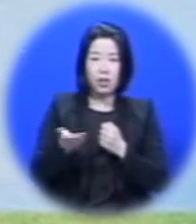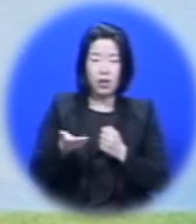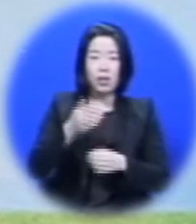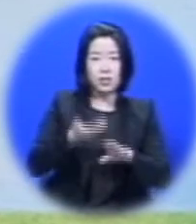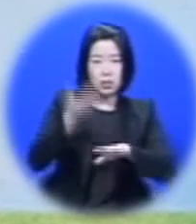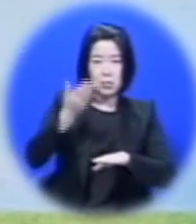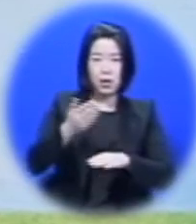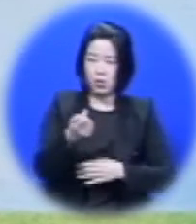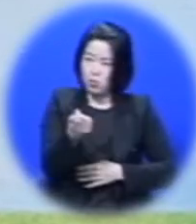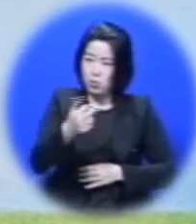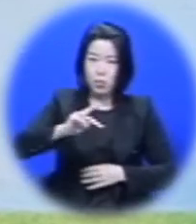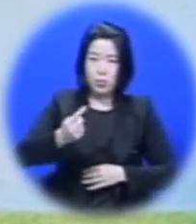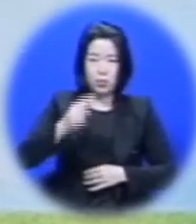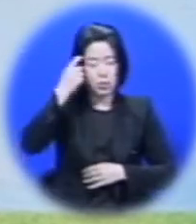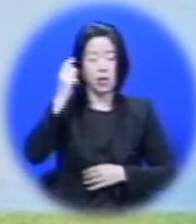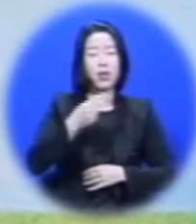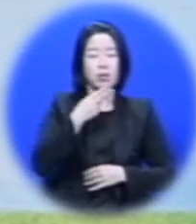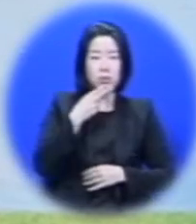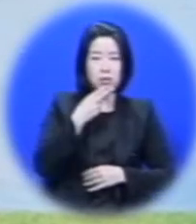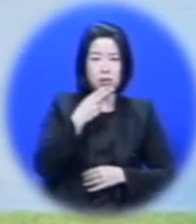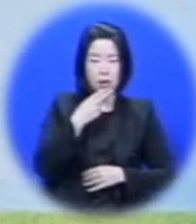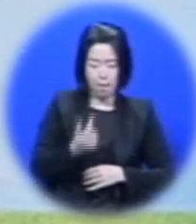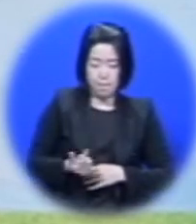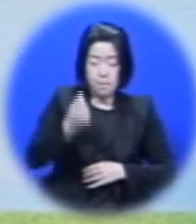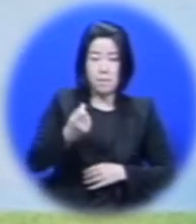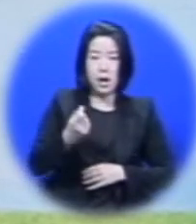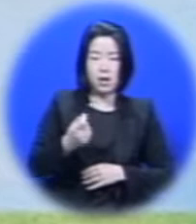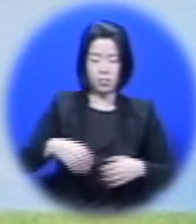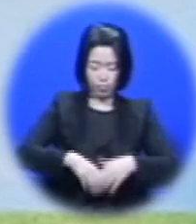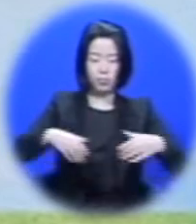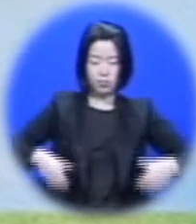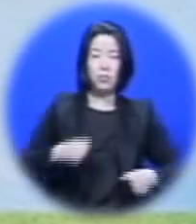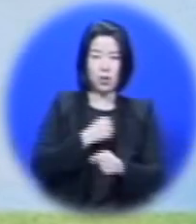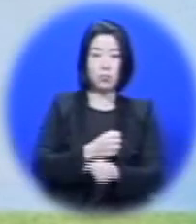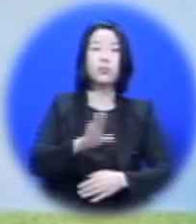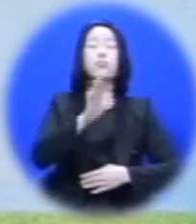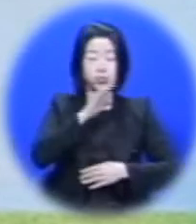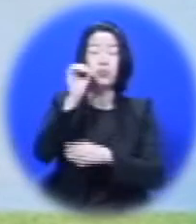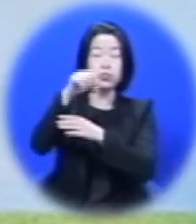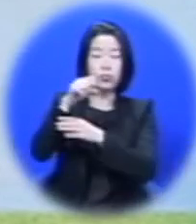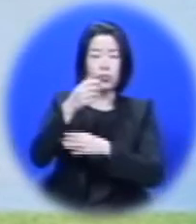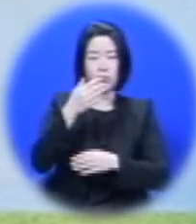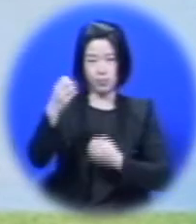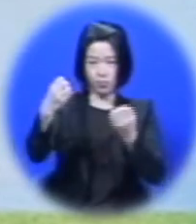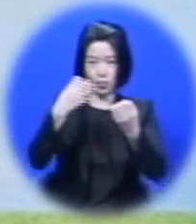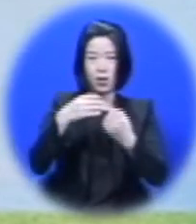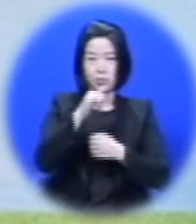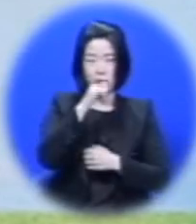뭐 조금도 생각하지도 않고 아주 속히 너무 담대하게 그럼! 그러더라니까